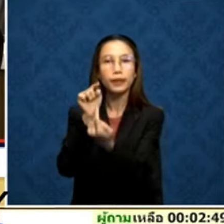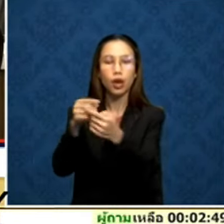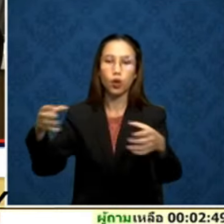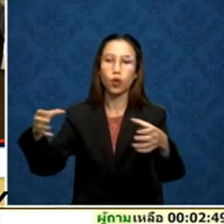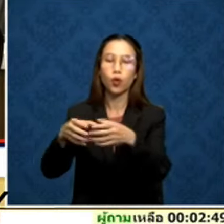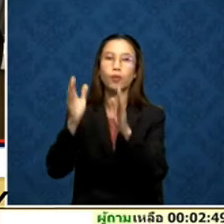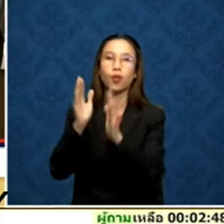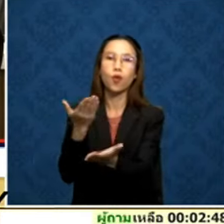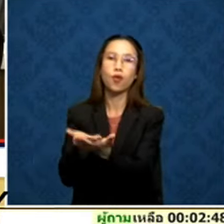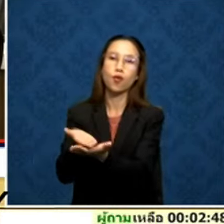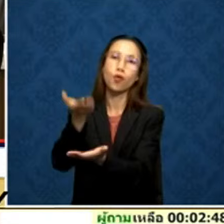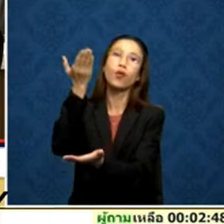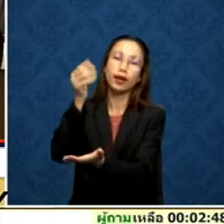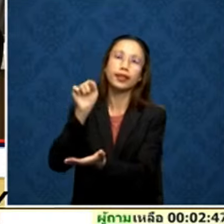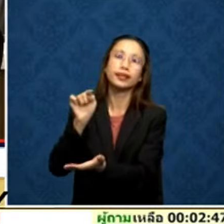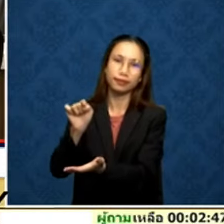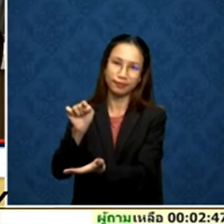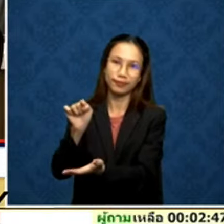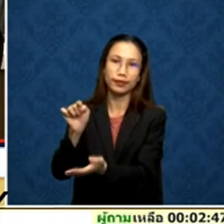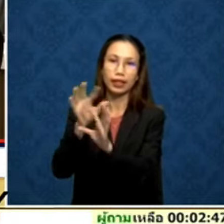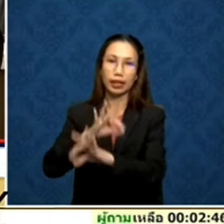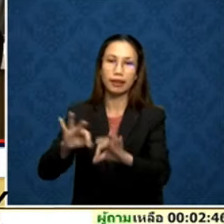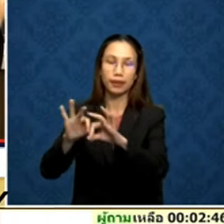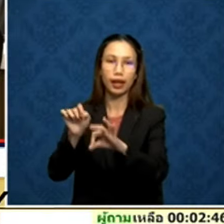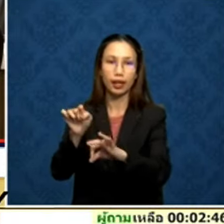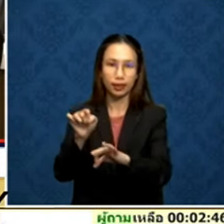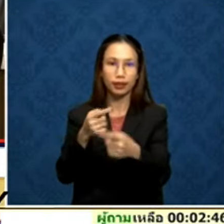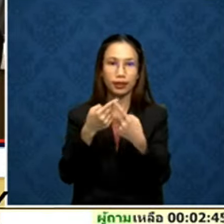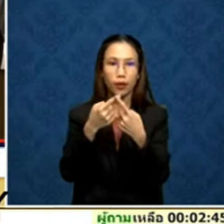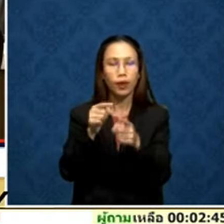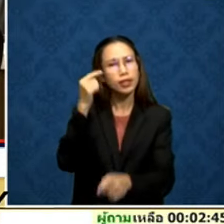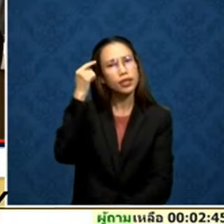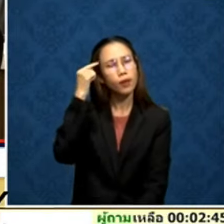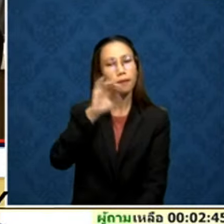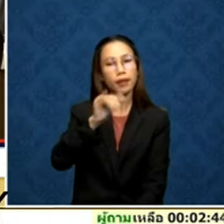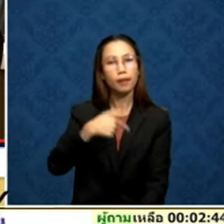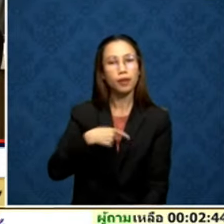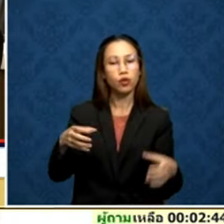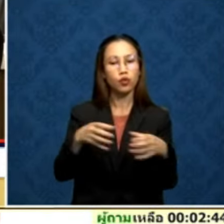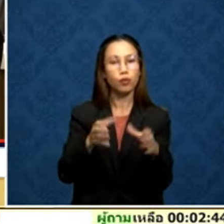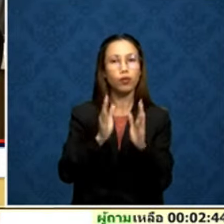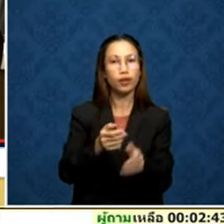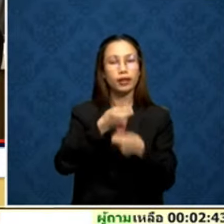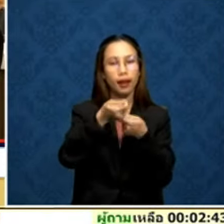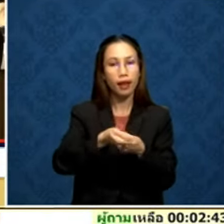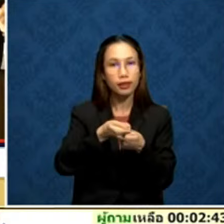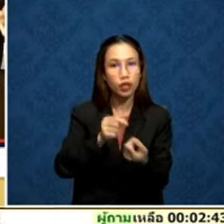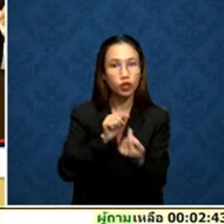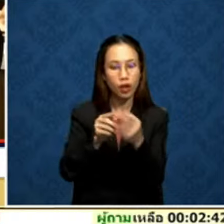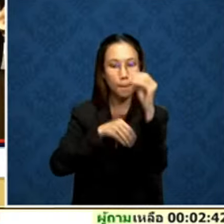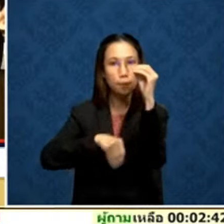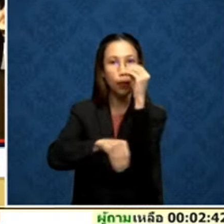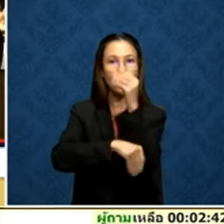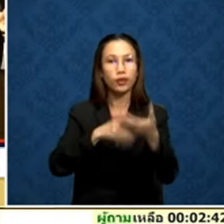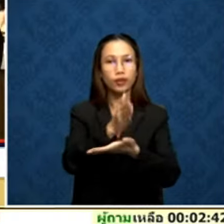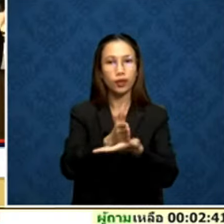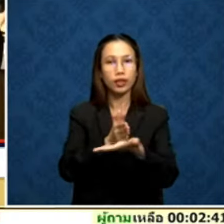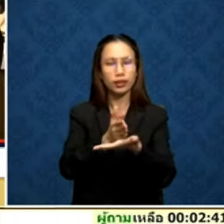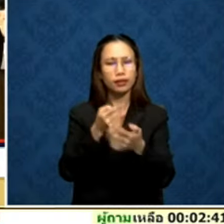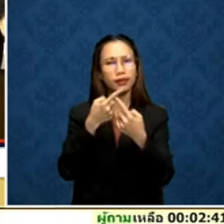รวยหรือว่าชนชั้นกลางเป็นหลักนะคะอาจจะมีที่เป็นกลุ่มเกษตรกรบ้างอย่างเช่นปุ๋ยคนละครึ่ง